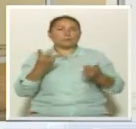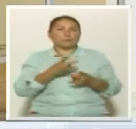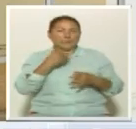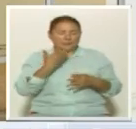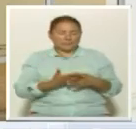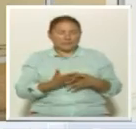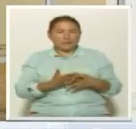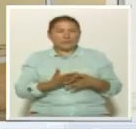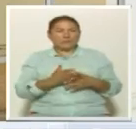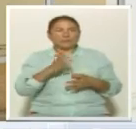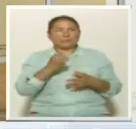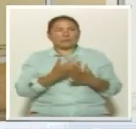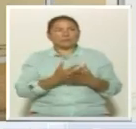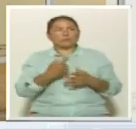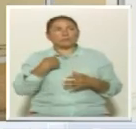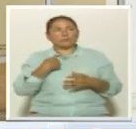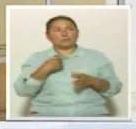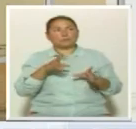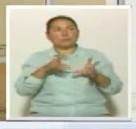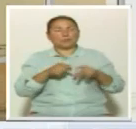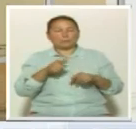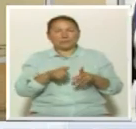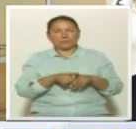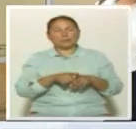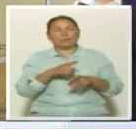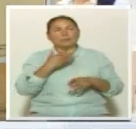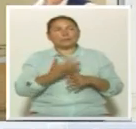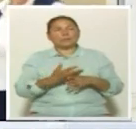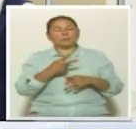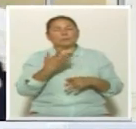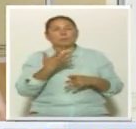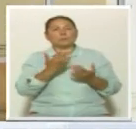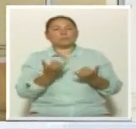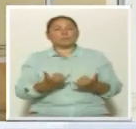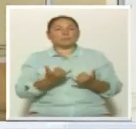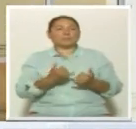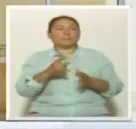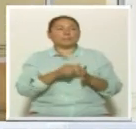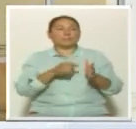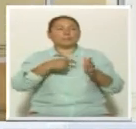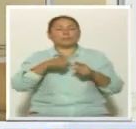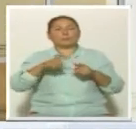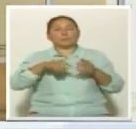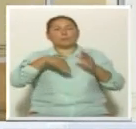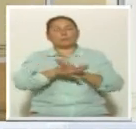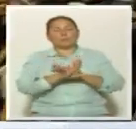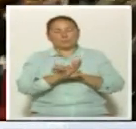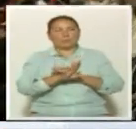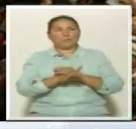антыңа сай болуым керек. Мен солай бағалаймын. Сол күйінде мен 25 жылдан кейін қазір зейнетке шығып жұрттың тілегін тілеп